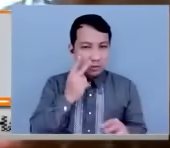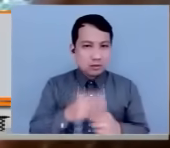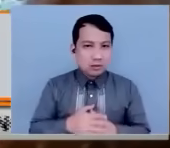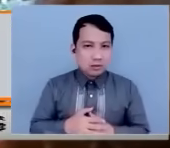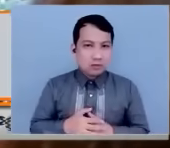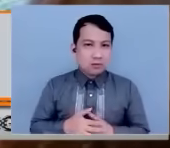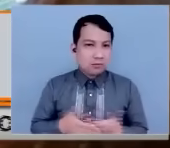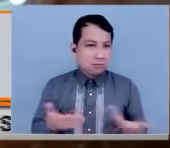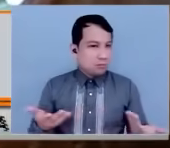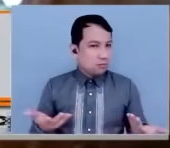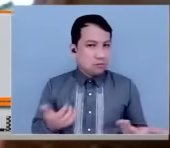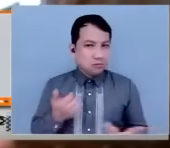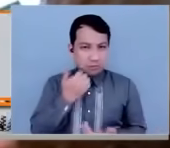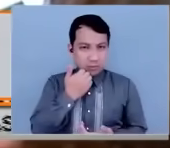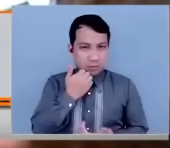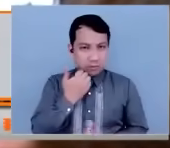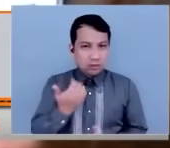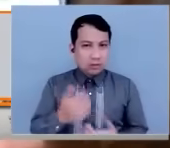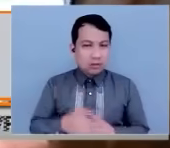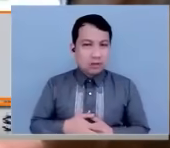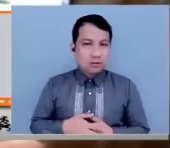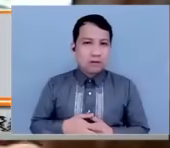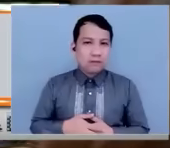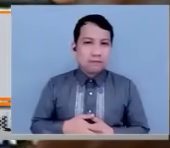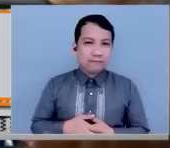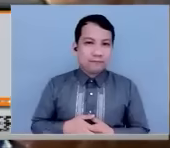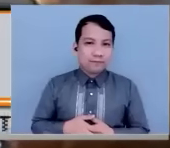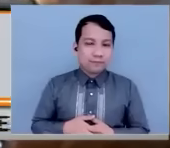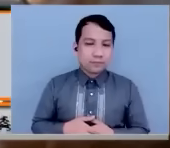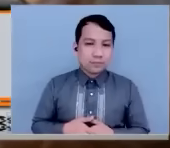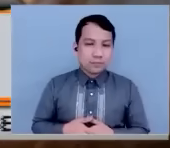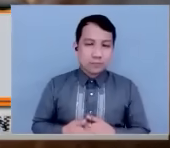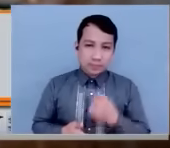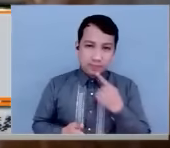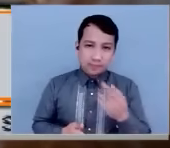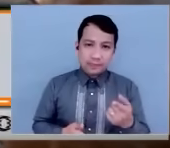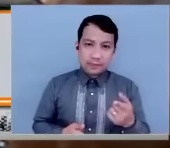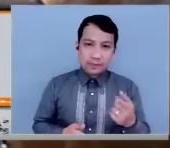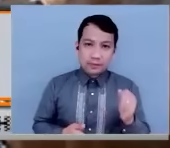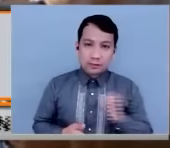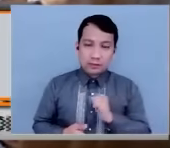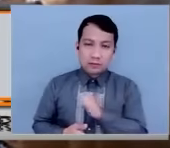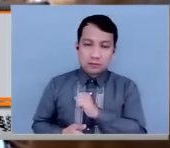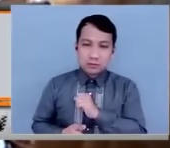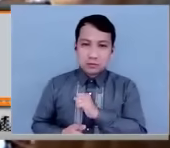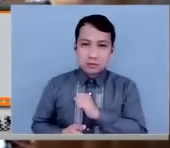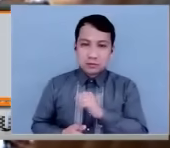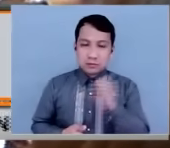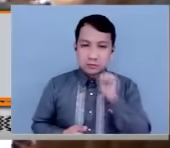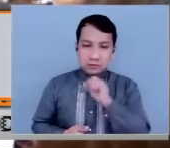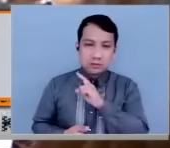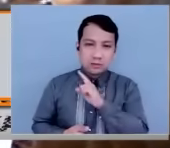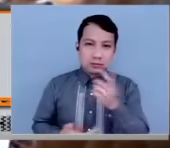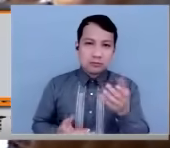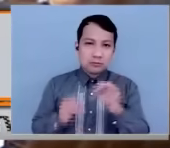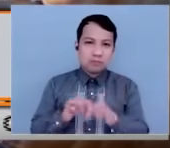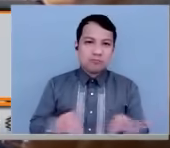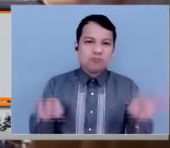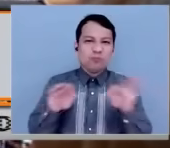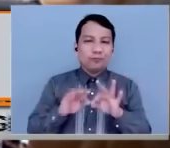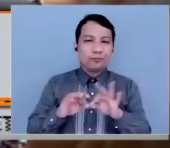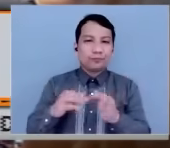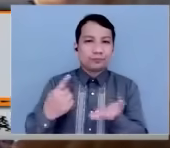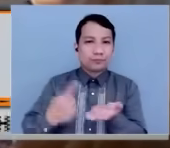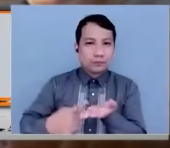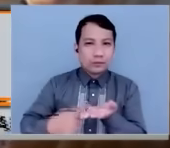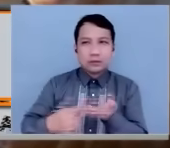nothing wrong about it and as mentioned a while ago ni president Escudero sa kanyang speech importante na napagan importante